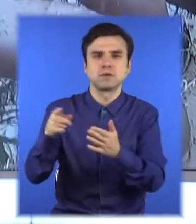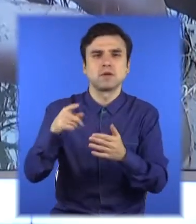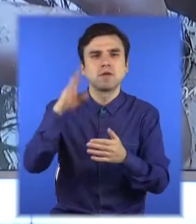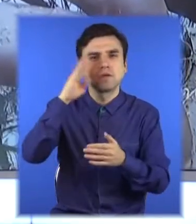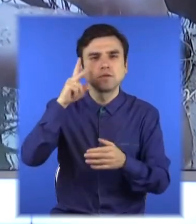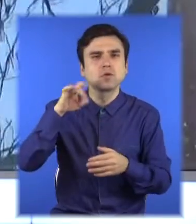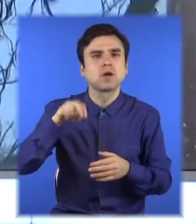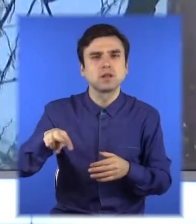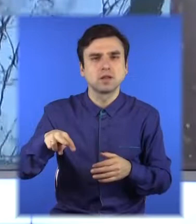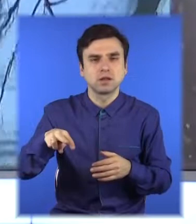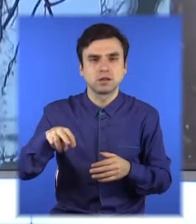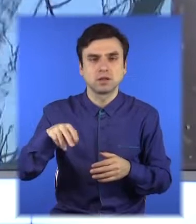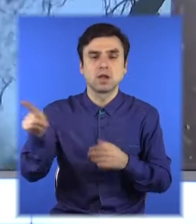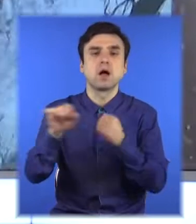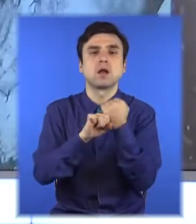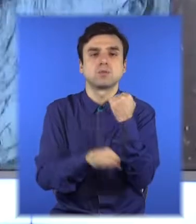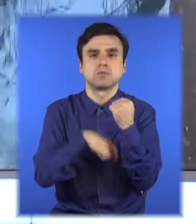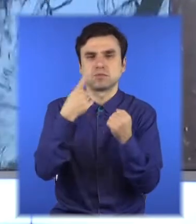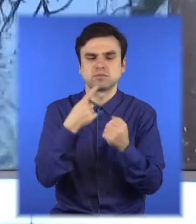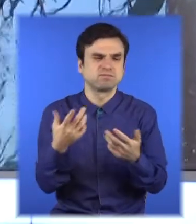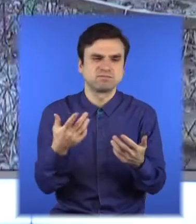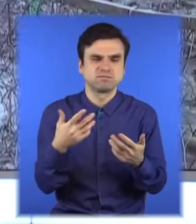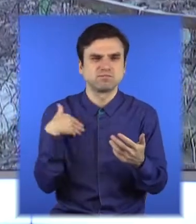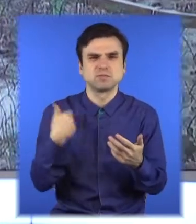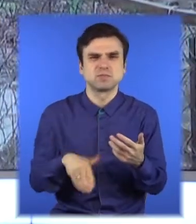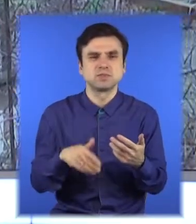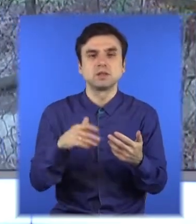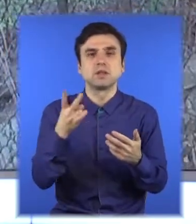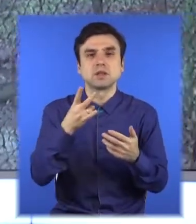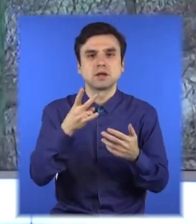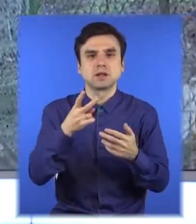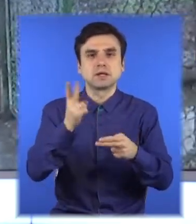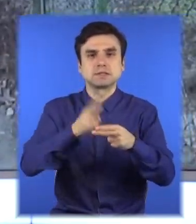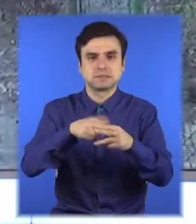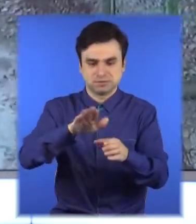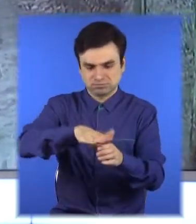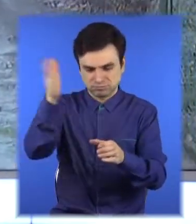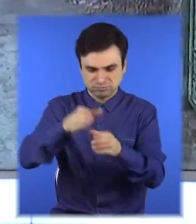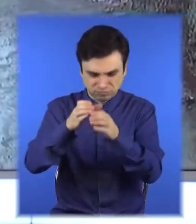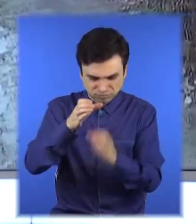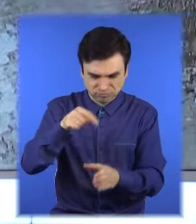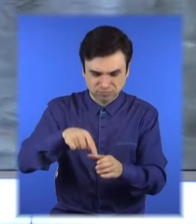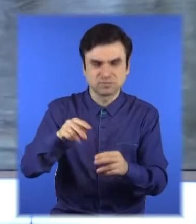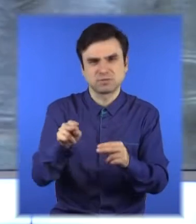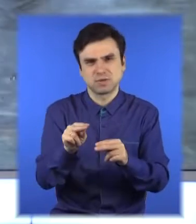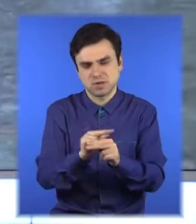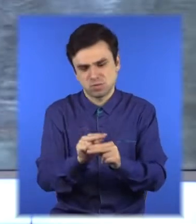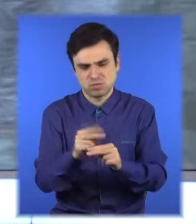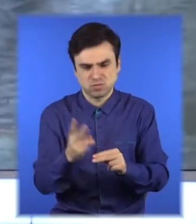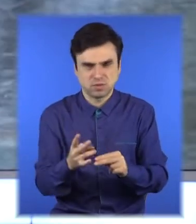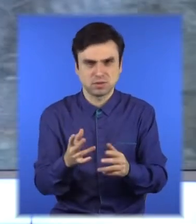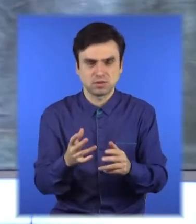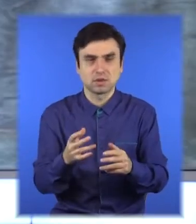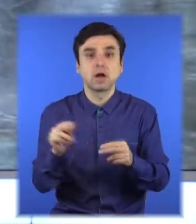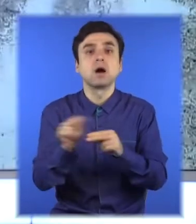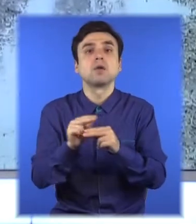безрезультатно. Робітники сказали, що треба міняти колодязь, і поїхали. За самі роботи взялися тільки через тиждень. Аби зберегти землю,